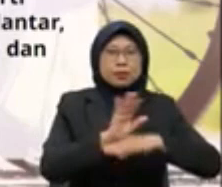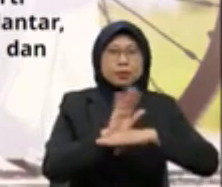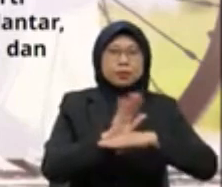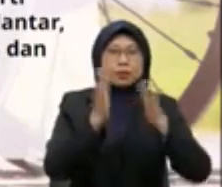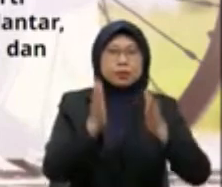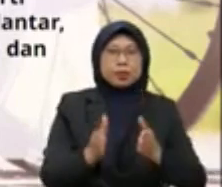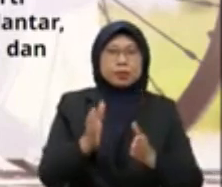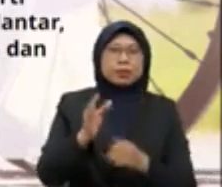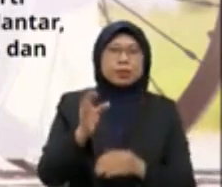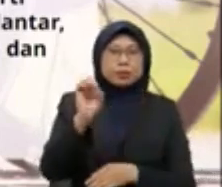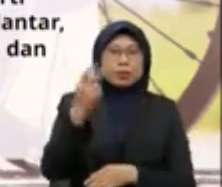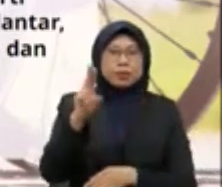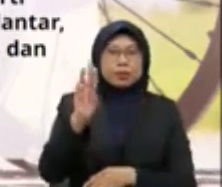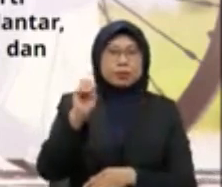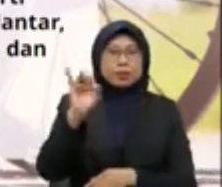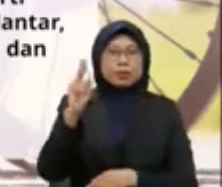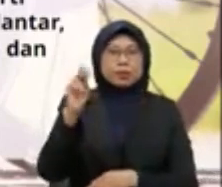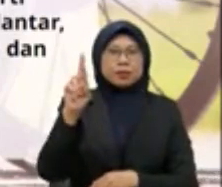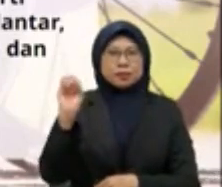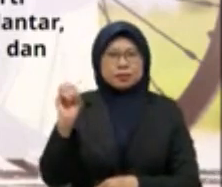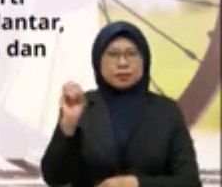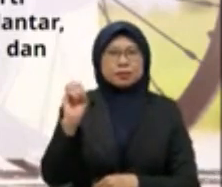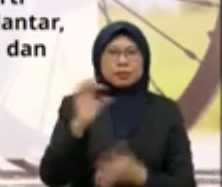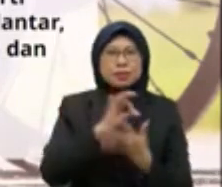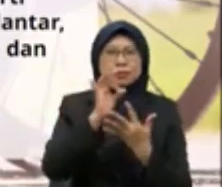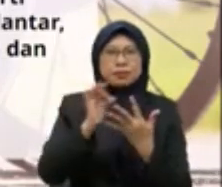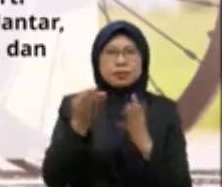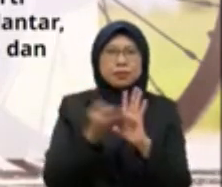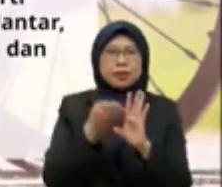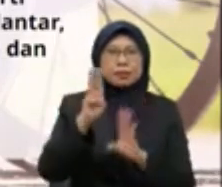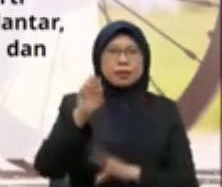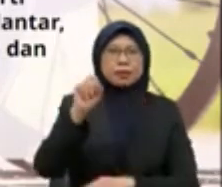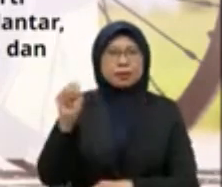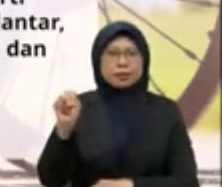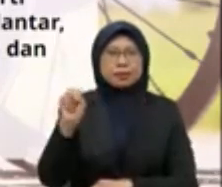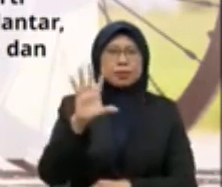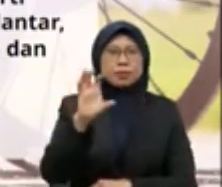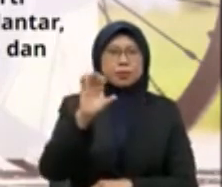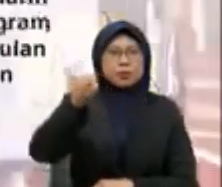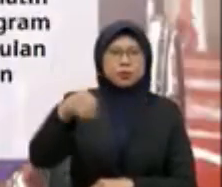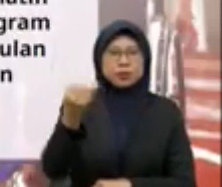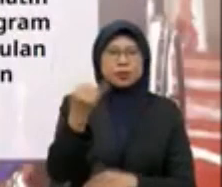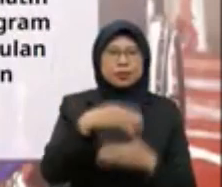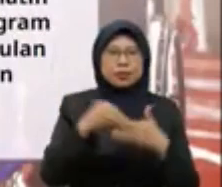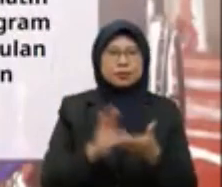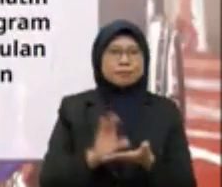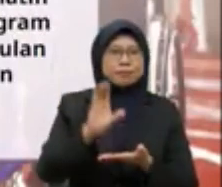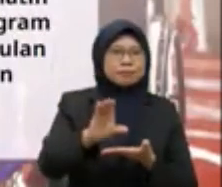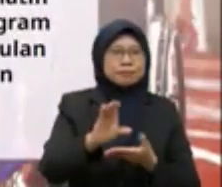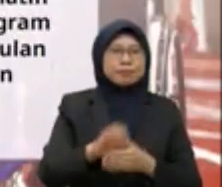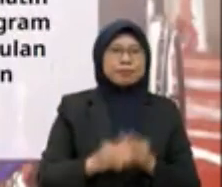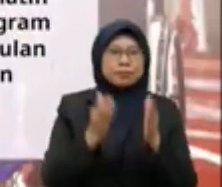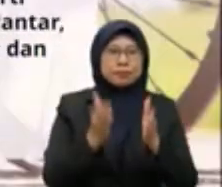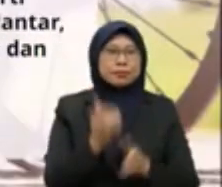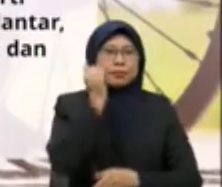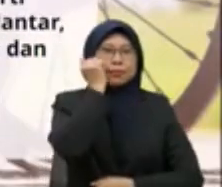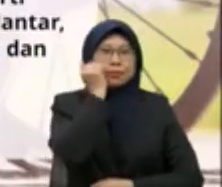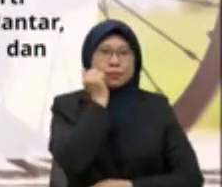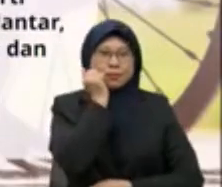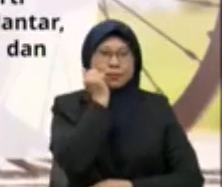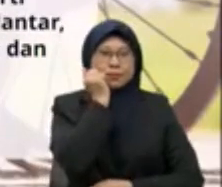OKU mikro, kemudahan pembiayaan khas oleh BSN disediakan sebanyak RM50 juta. Warga emas,